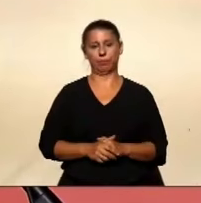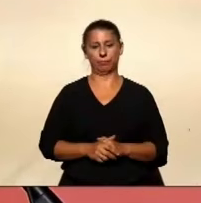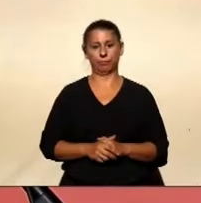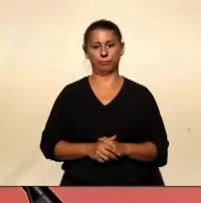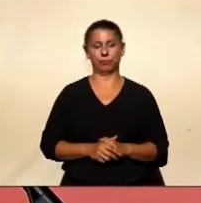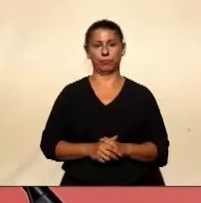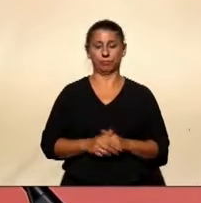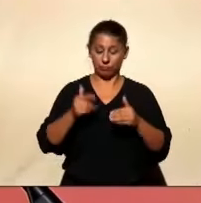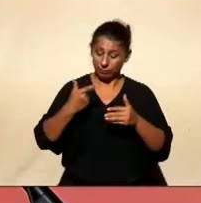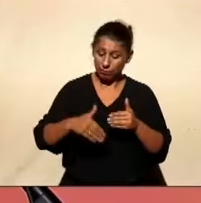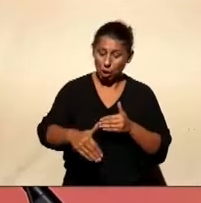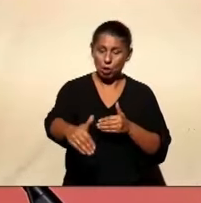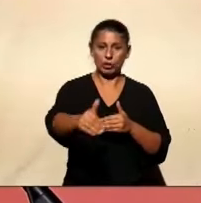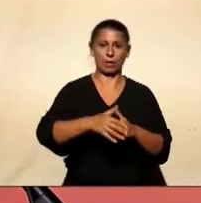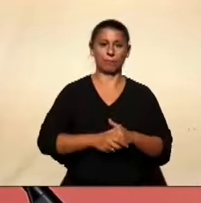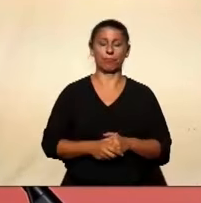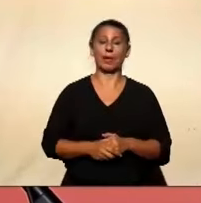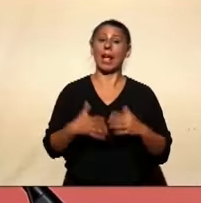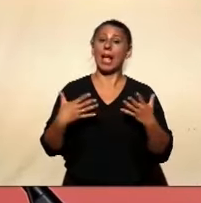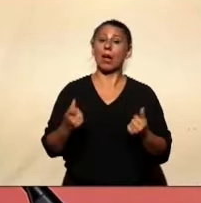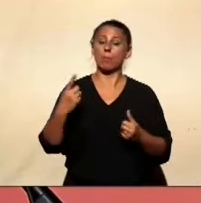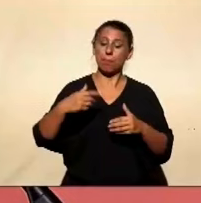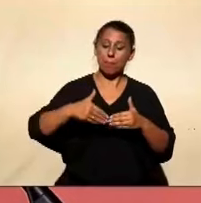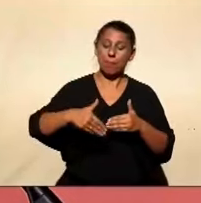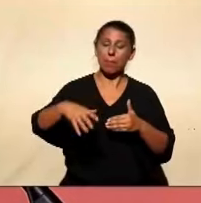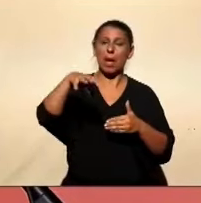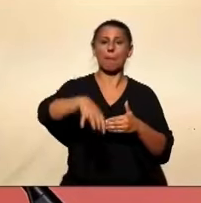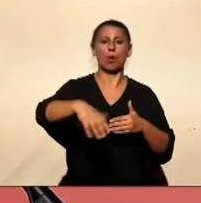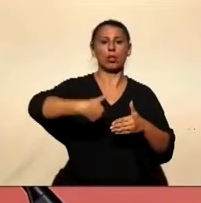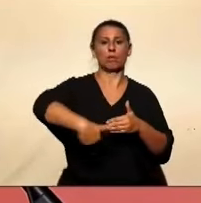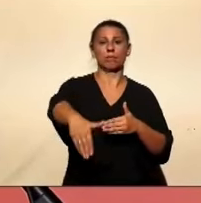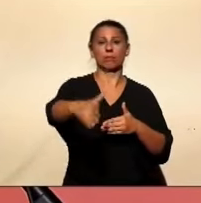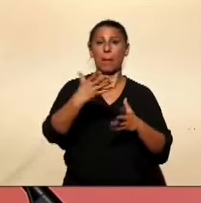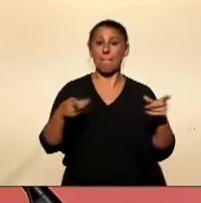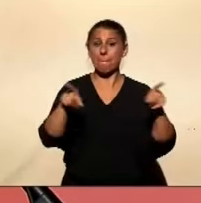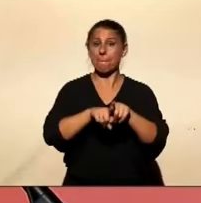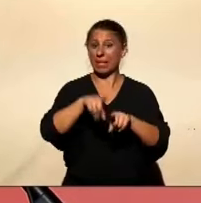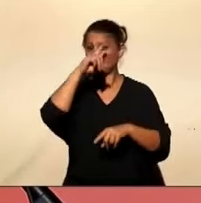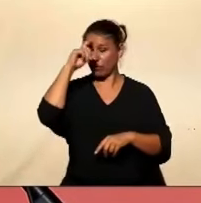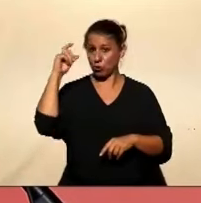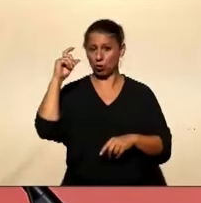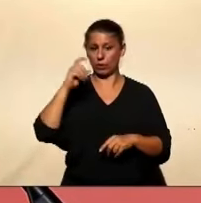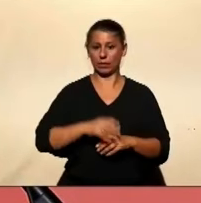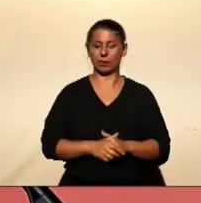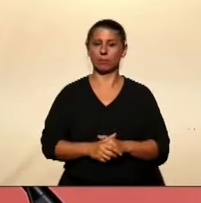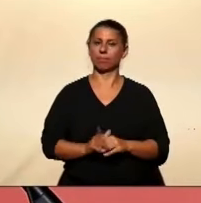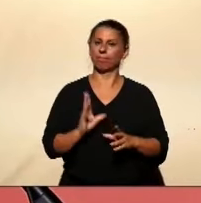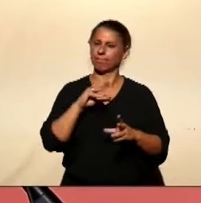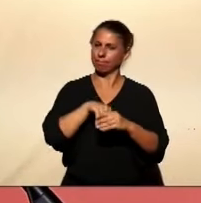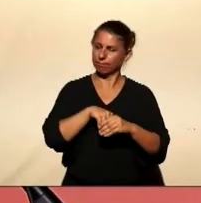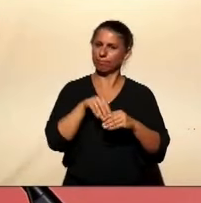Γιατί μπροστά μας έχουμε μια περίοδο που μαζί με δυσκολίες